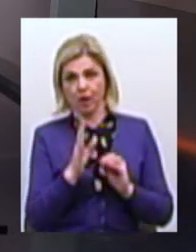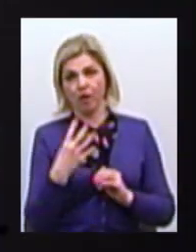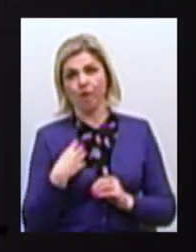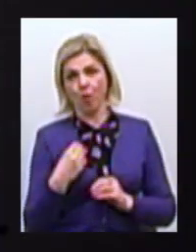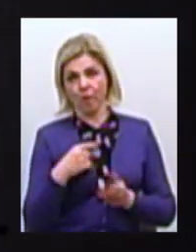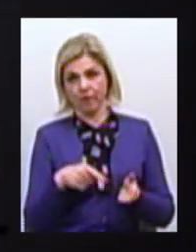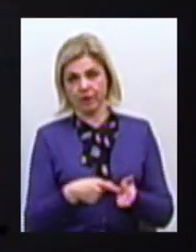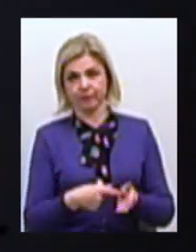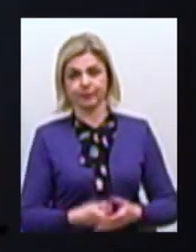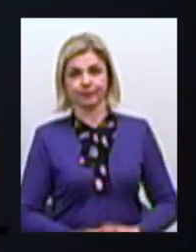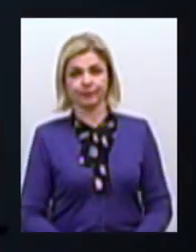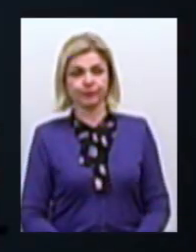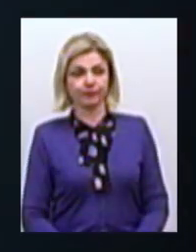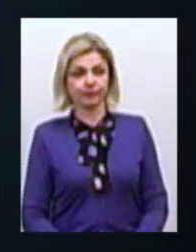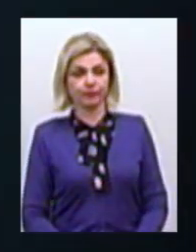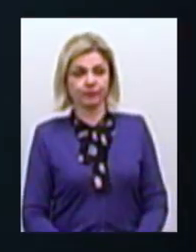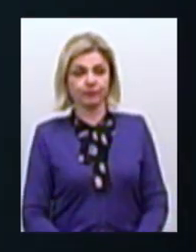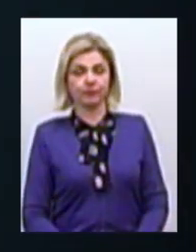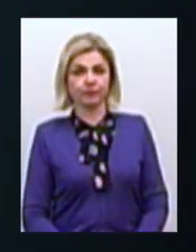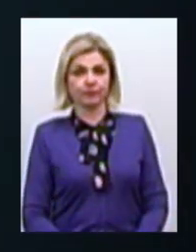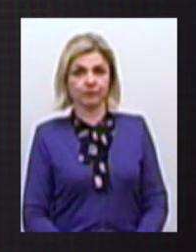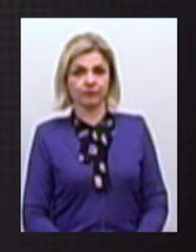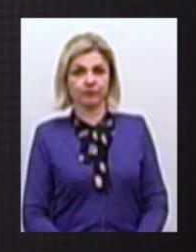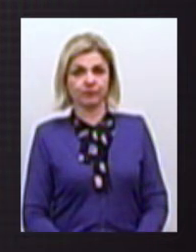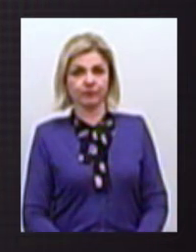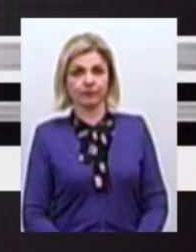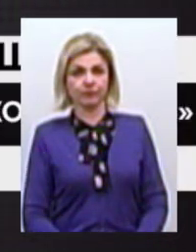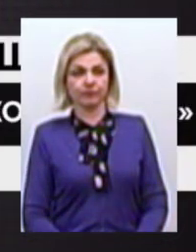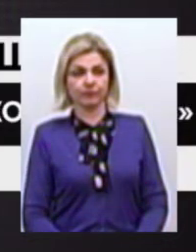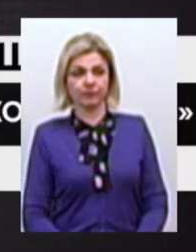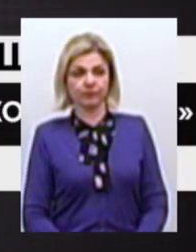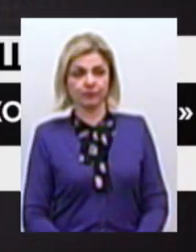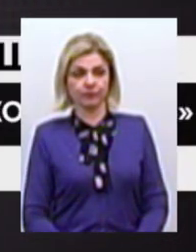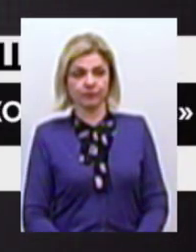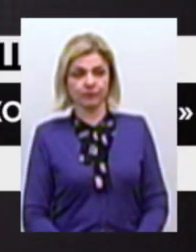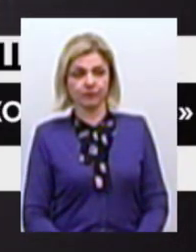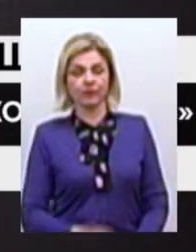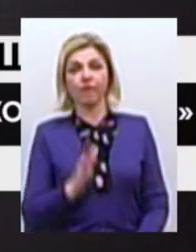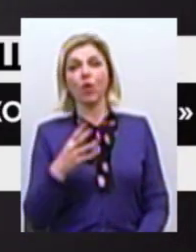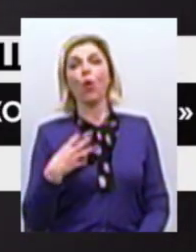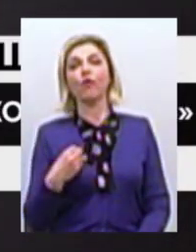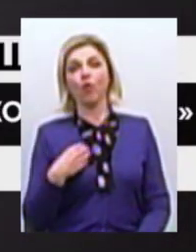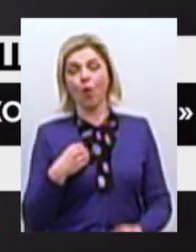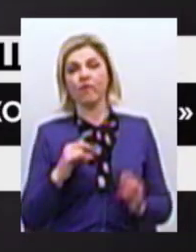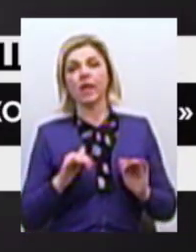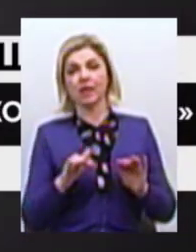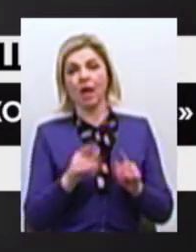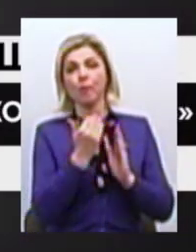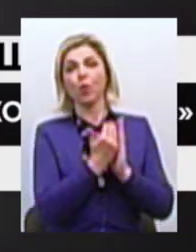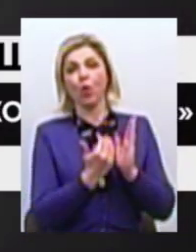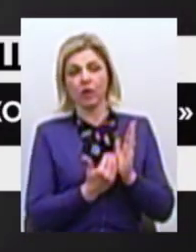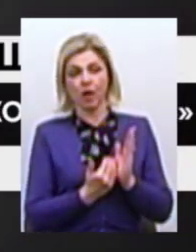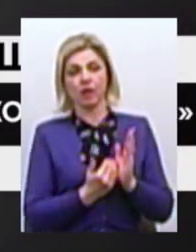У у Львові діє наступна програма